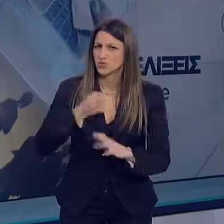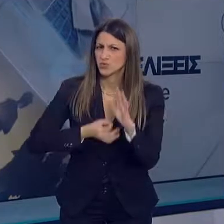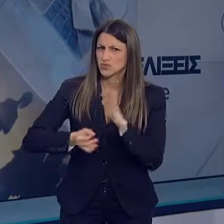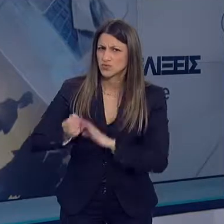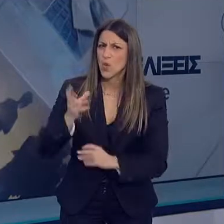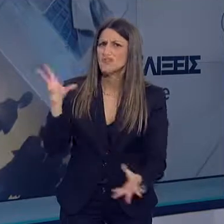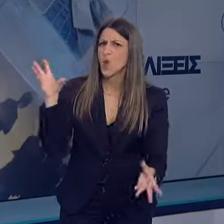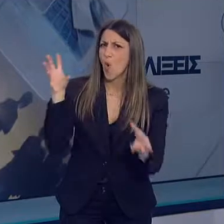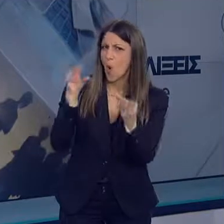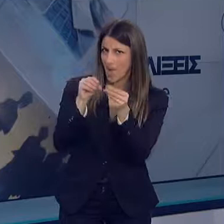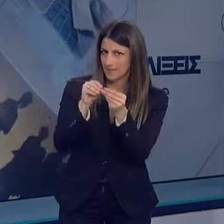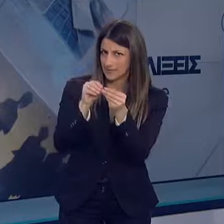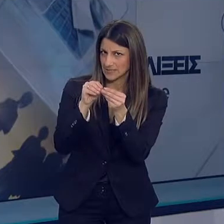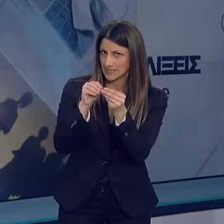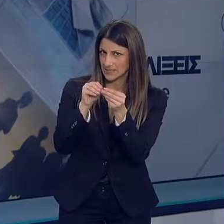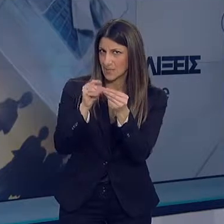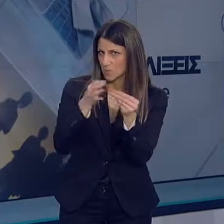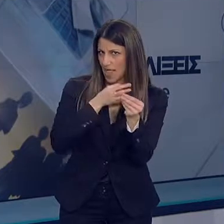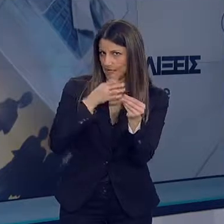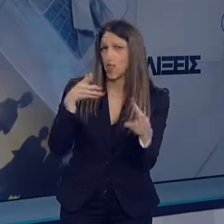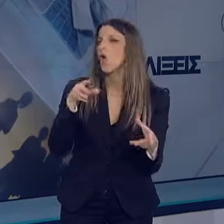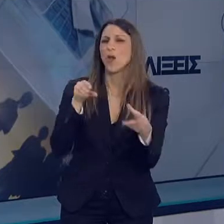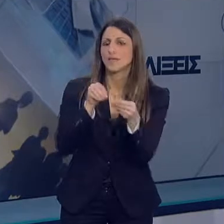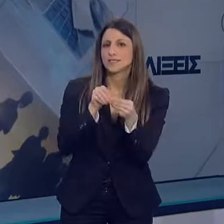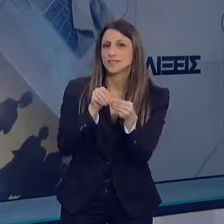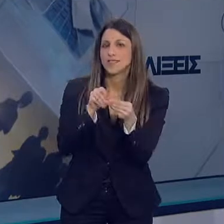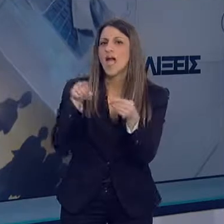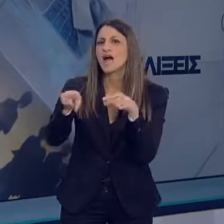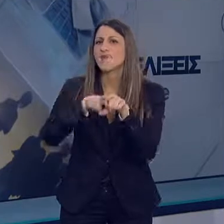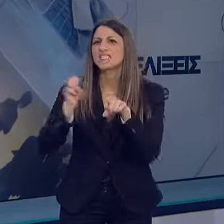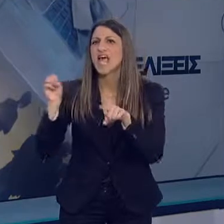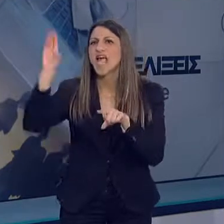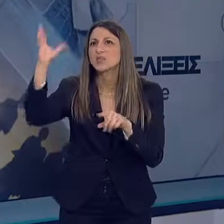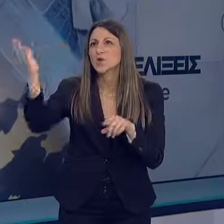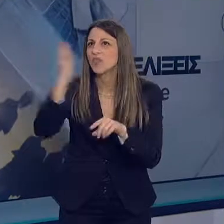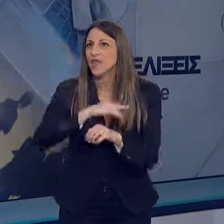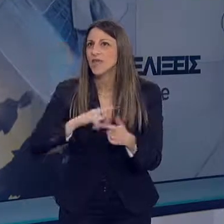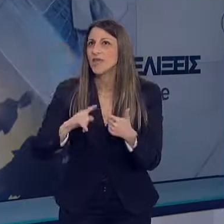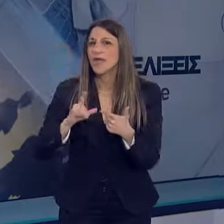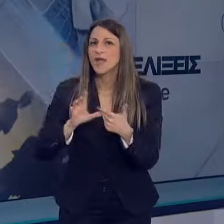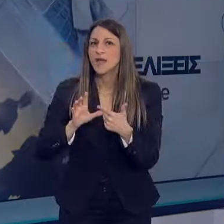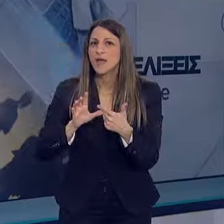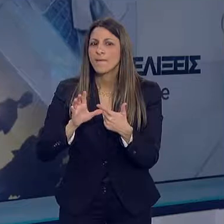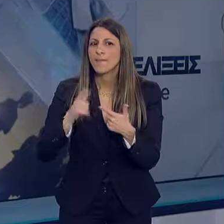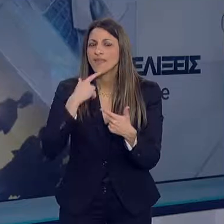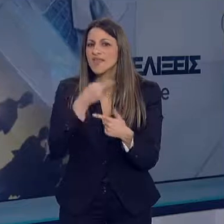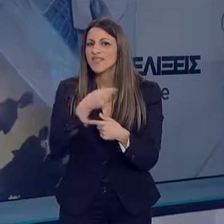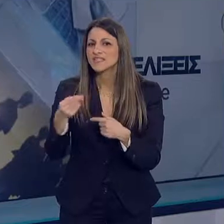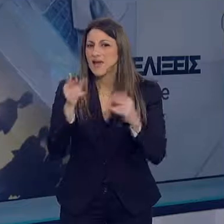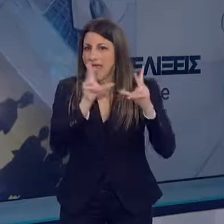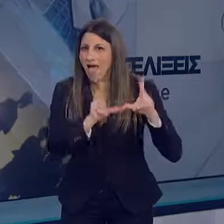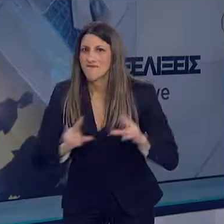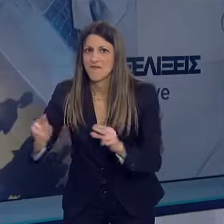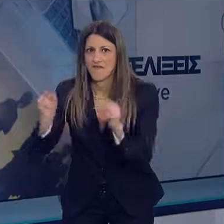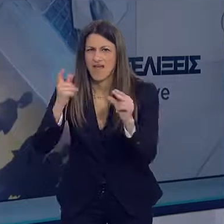των περιστατικών που δεν σχετίζονται με αφήξεις από το εξωτερικό, που δεν σχετίζονται με συγκεκριμένους κύκλους, αλλά δεν σημαίνει ότι είναι